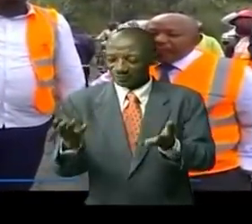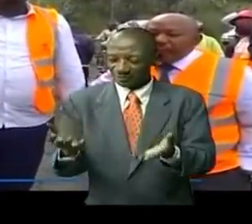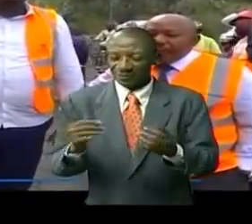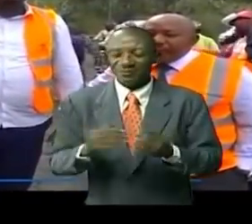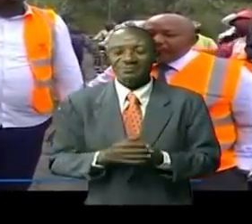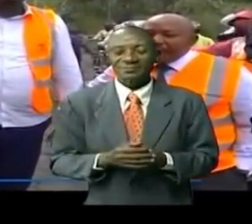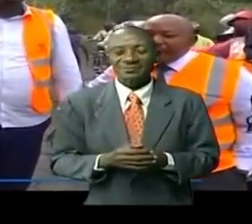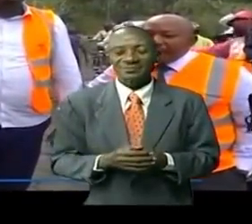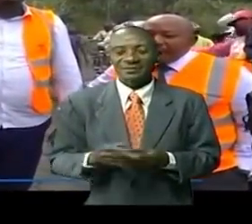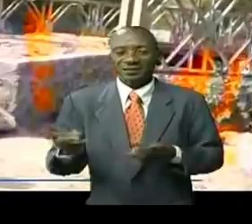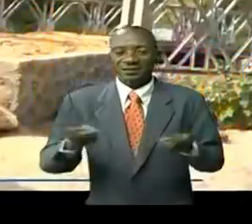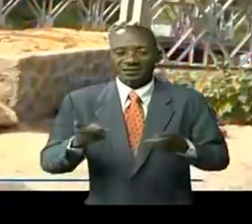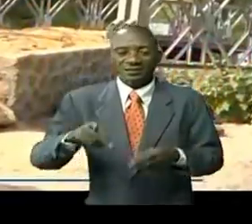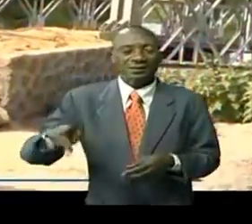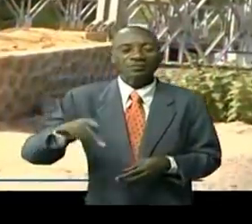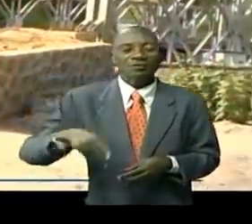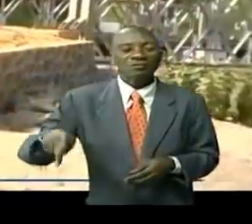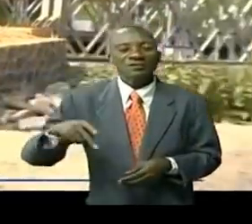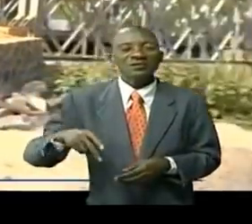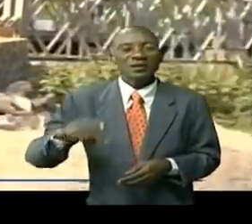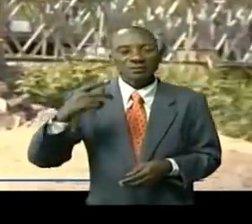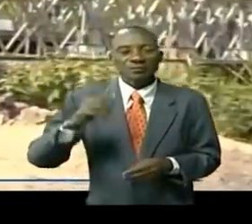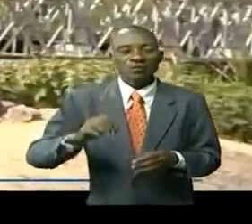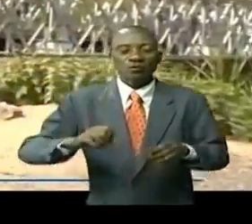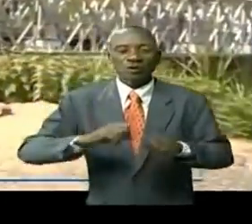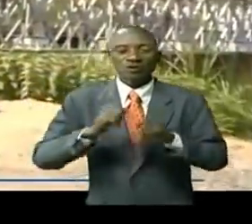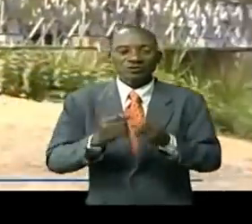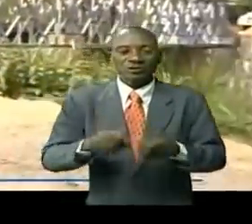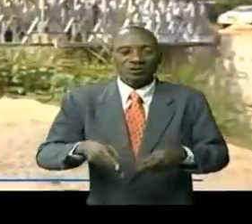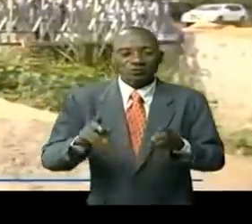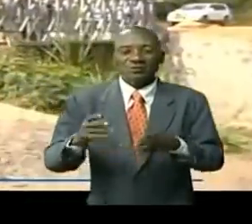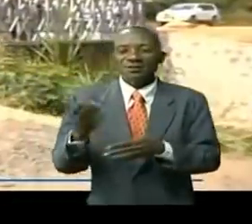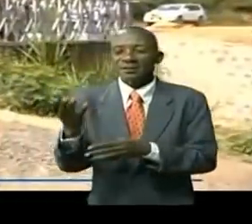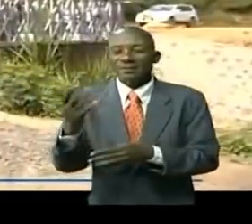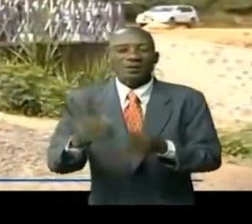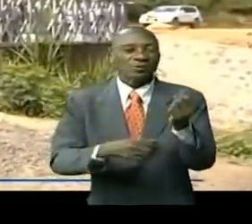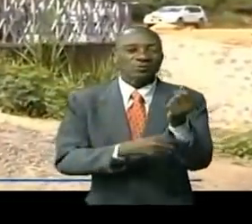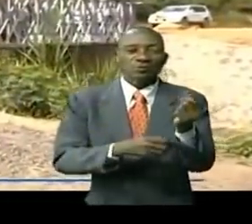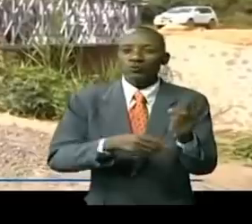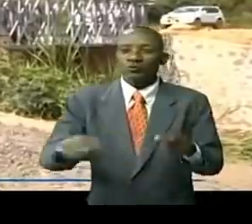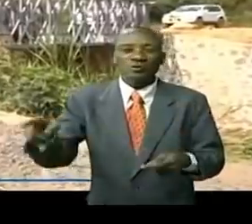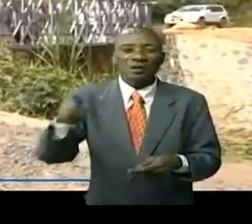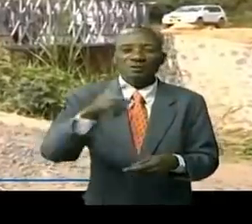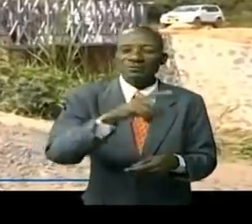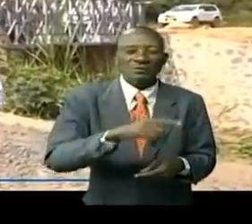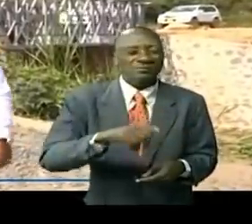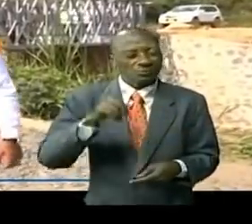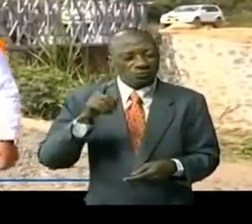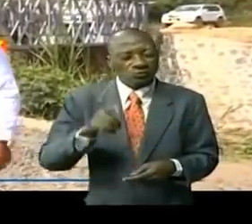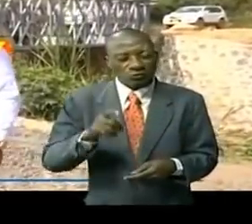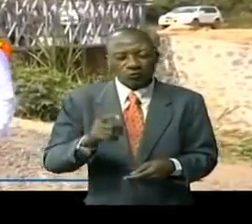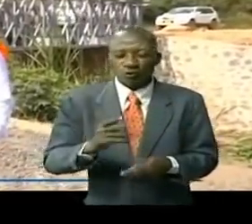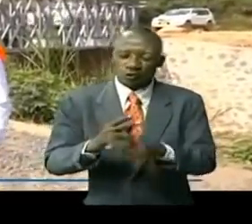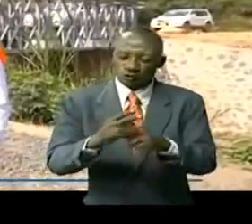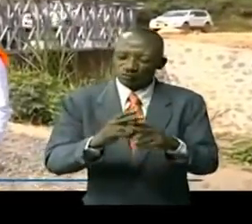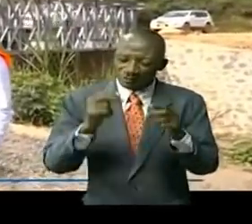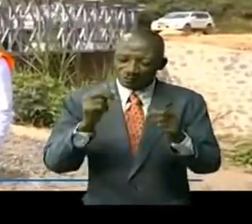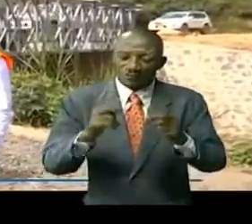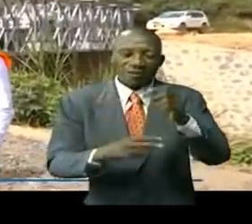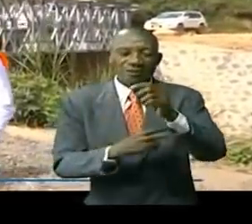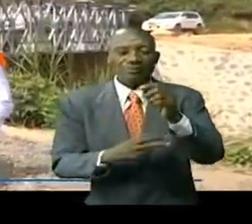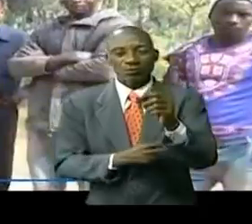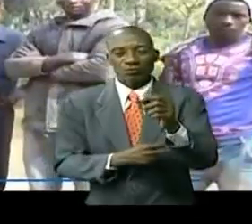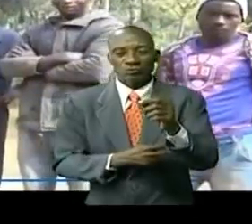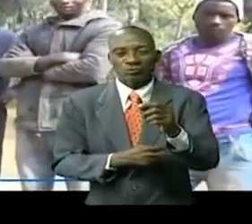des routes a invité les usagers sur cet axe routier à l'exploitation responsable de ce pont, notamment le respect